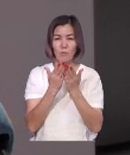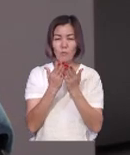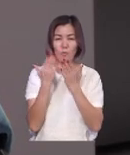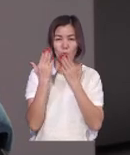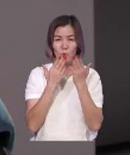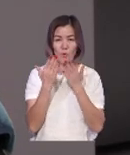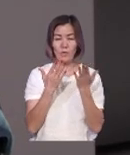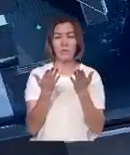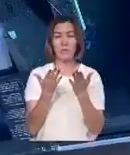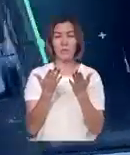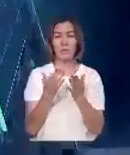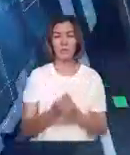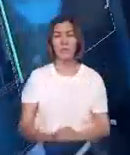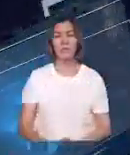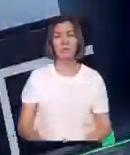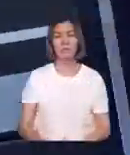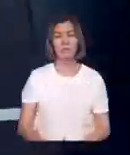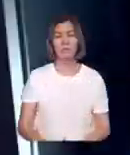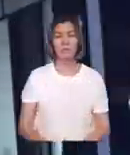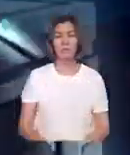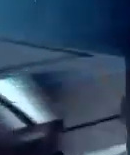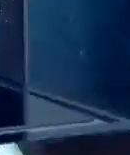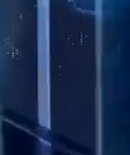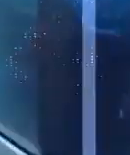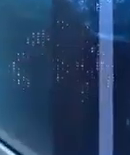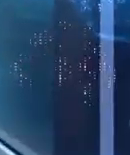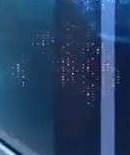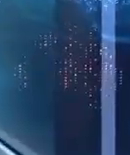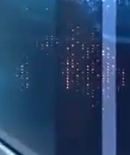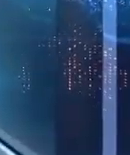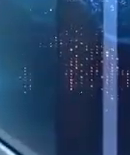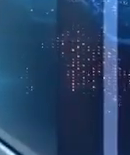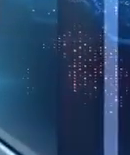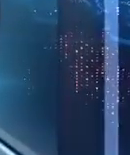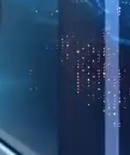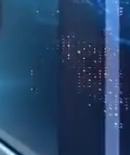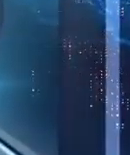зират еттік. Жарқын Ұрланұлы, Абылай Құттықбай, Жетісу телеарнасы.